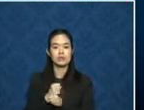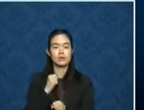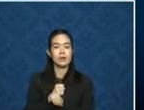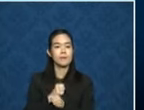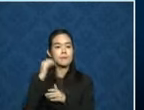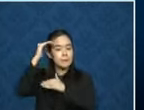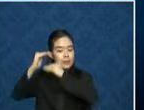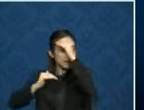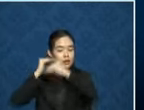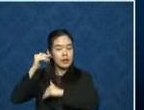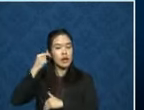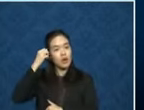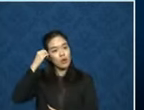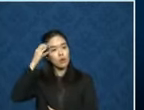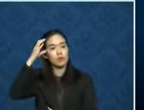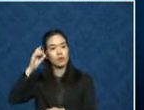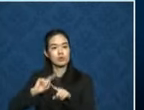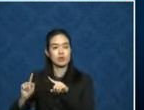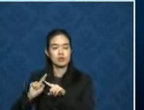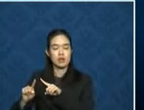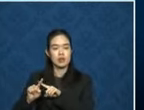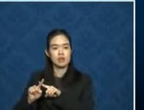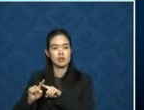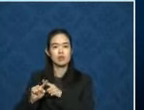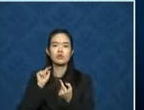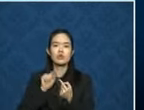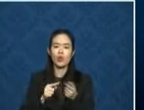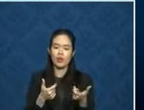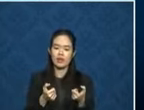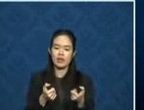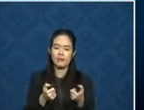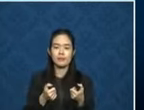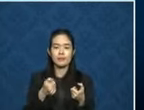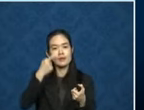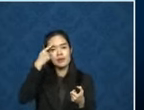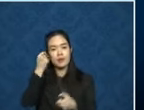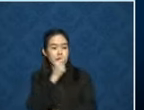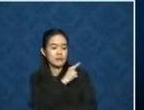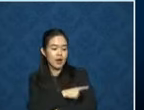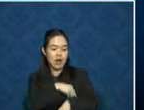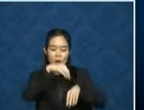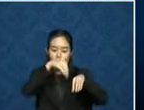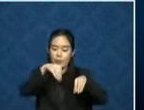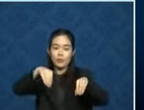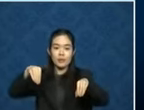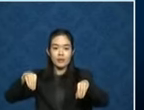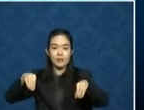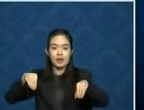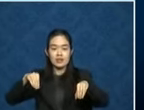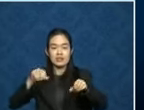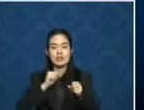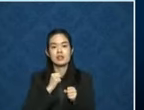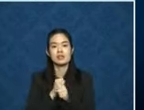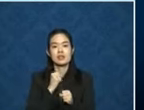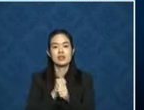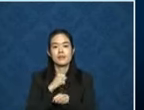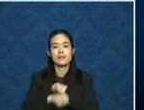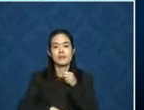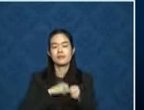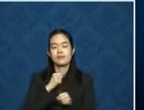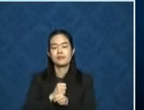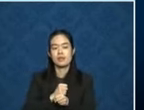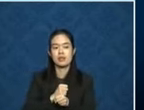าปัญญาประดิษฐ์นักหมากล้อม AlphaGo นะครับซึ่งอาจจะเคยได้ยินชื่อกันในหลายปีที่ผ่านมา จัดการแข่งขันและชนะนักหมากล้อมอาชีพในปี